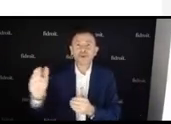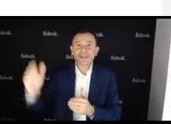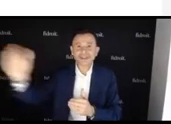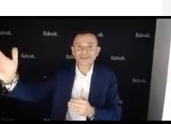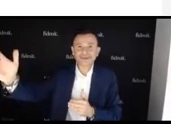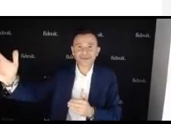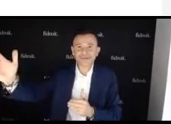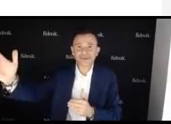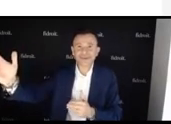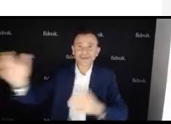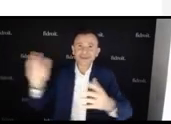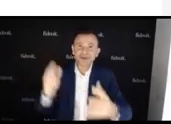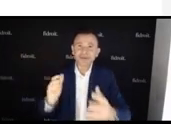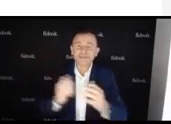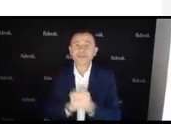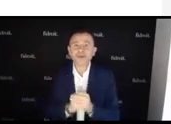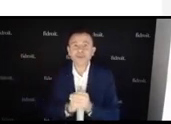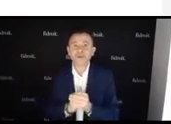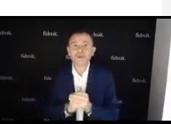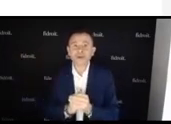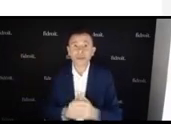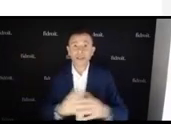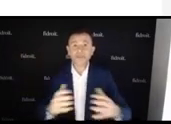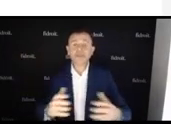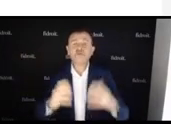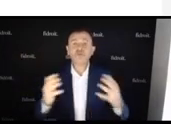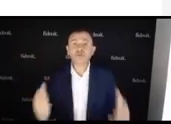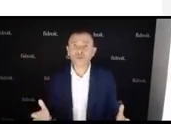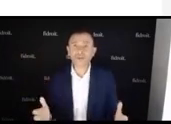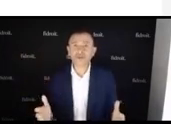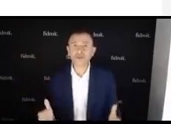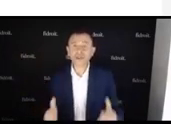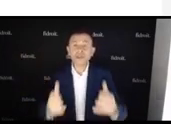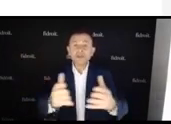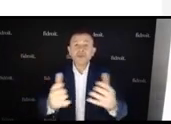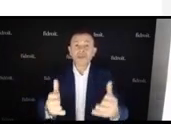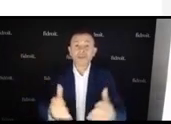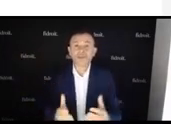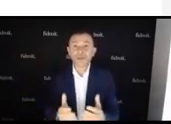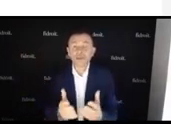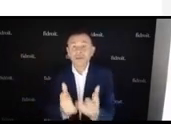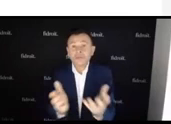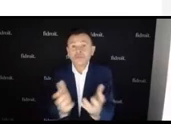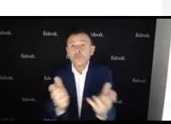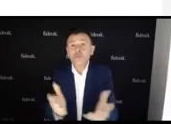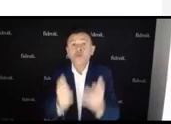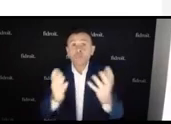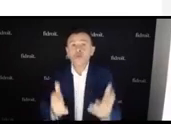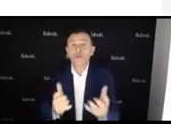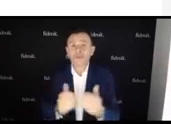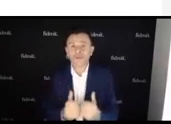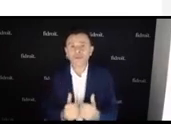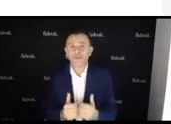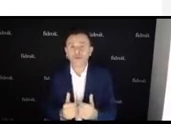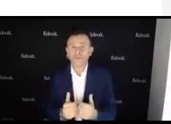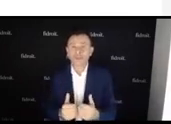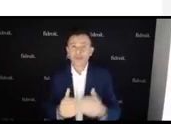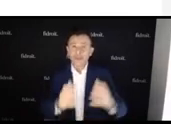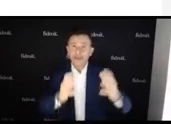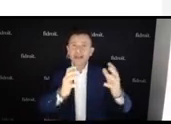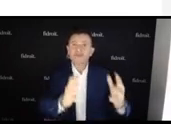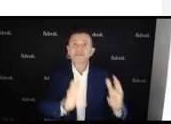que connaît l'assurance vie compatiblement au PER? Eh bien, nous pourrions démontrer, et l'illustration le montre pour un exemple,